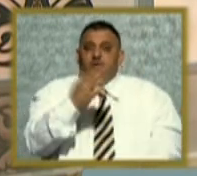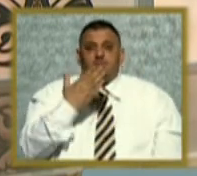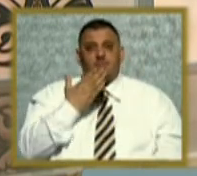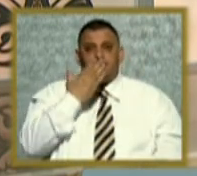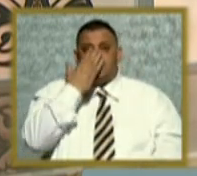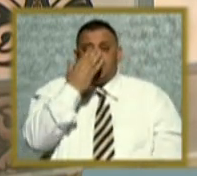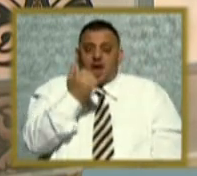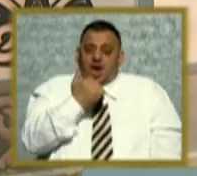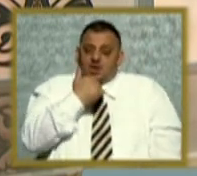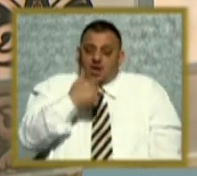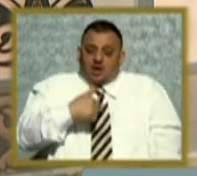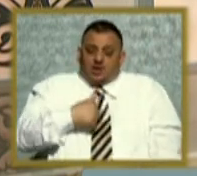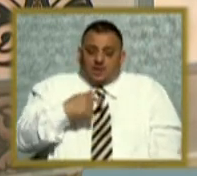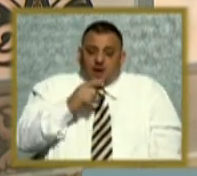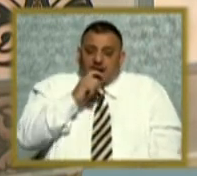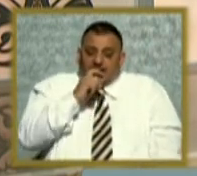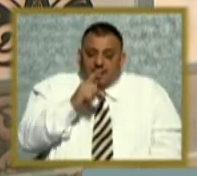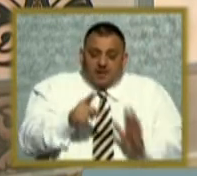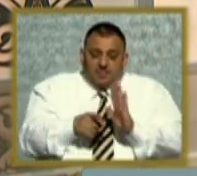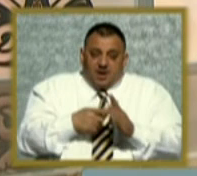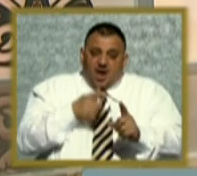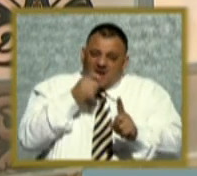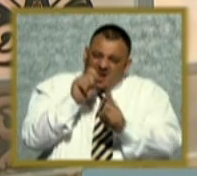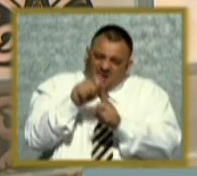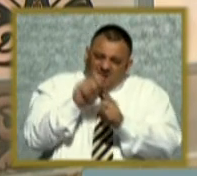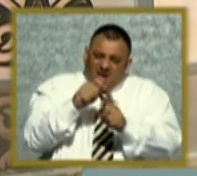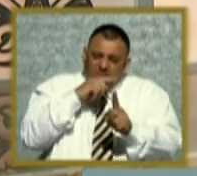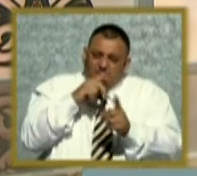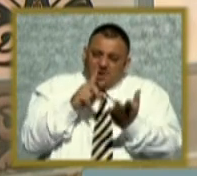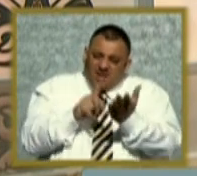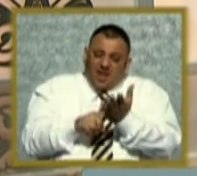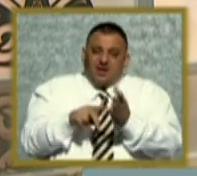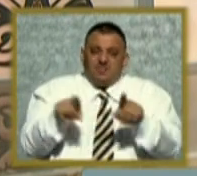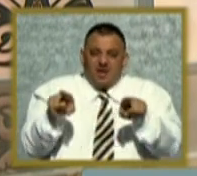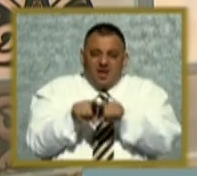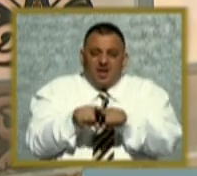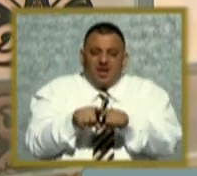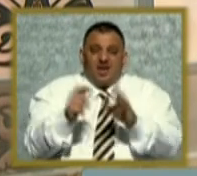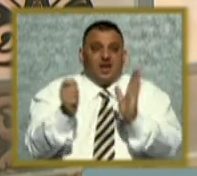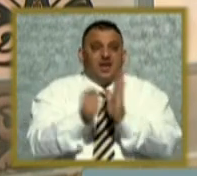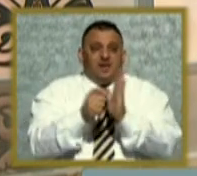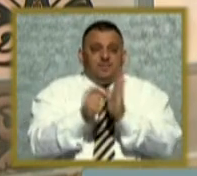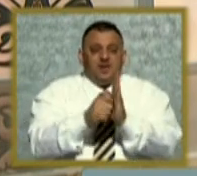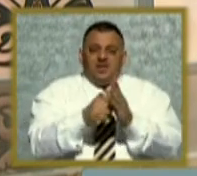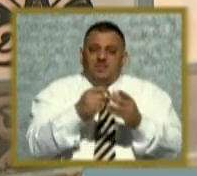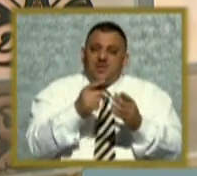أشعر بالذنب يعني أنا على طول أقول له أسأله إنه يرجع الشقة